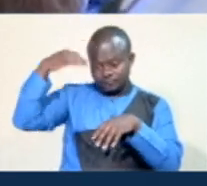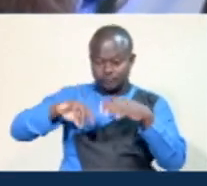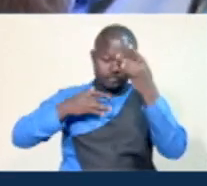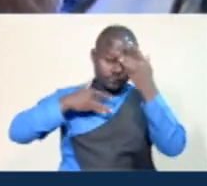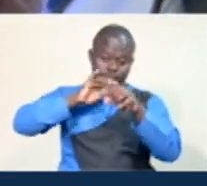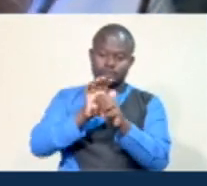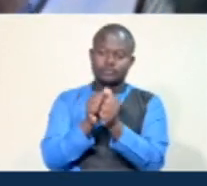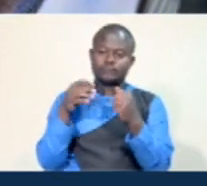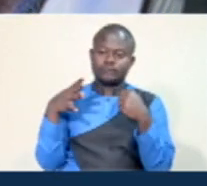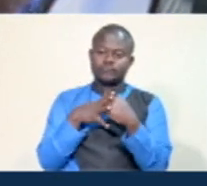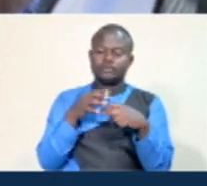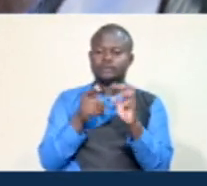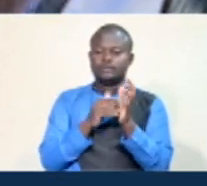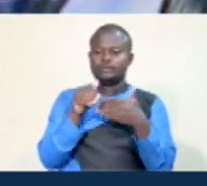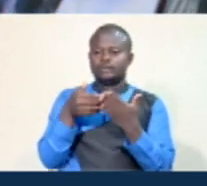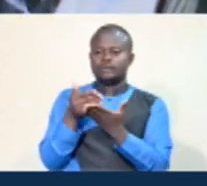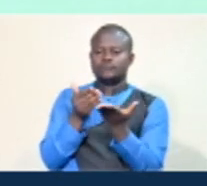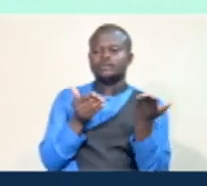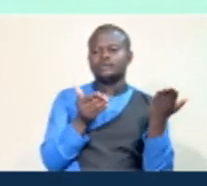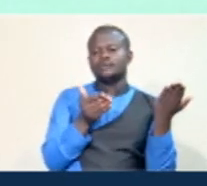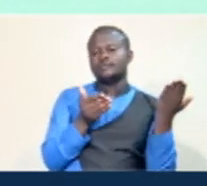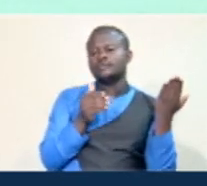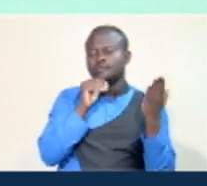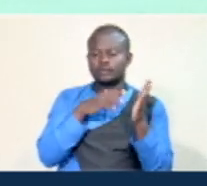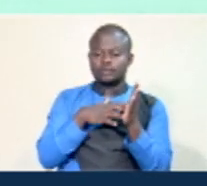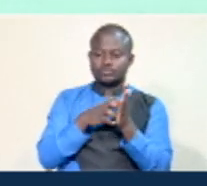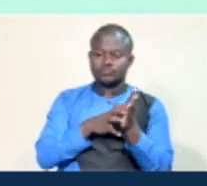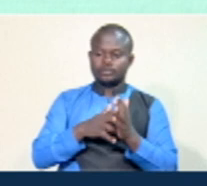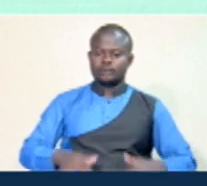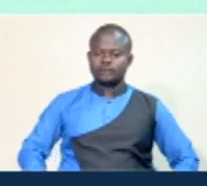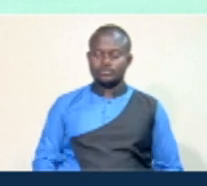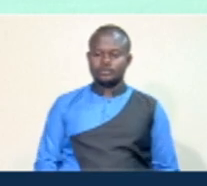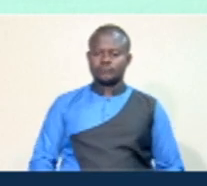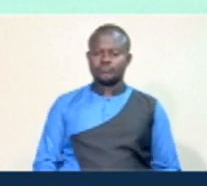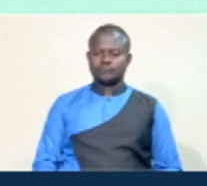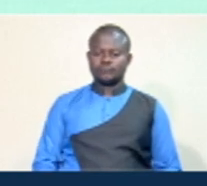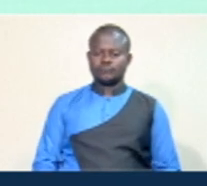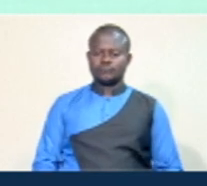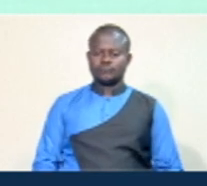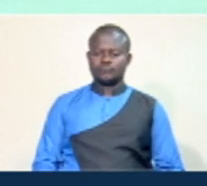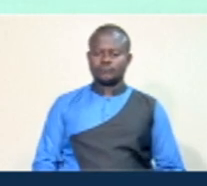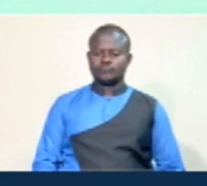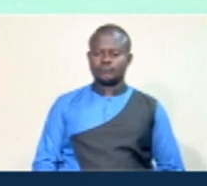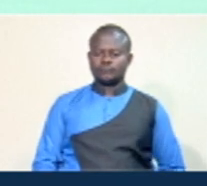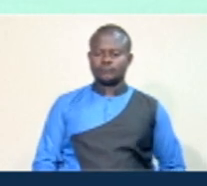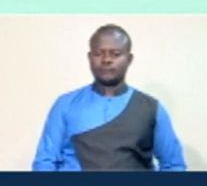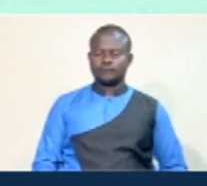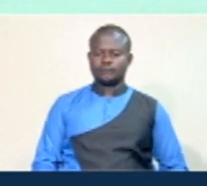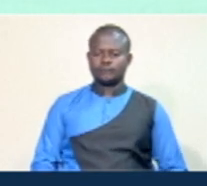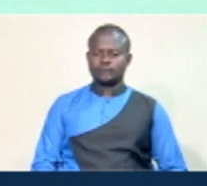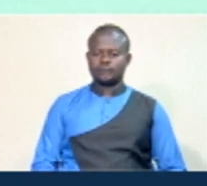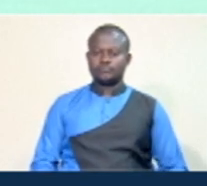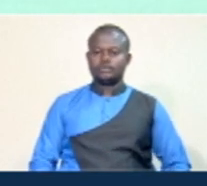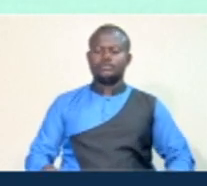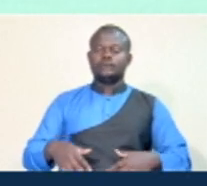cya COVID-19 ariko ntibacika intege. Graduates, we are all incredibly proud of you.